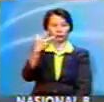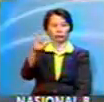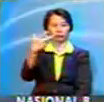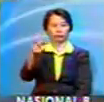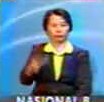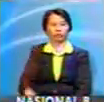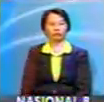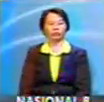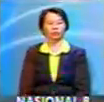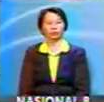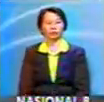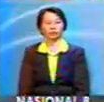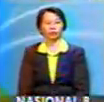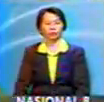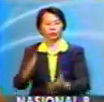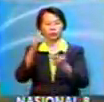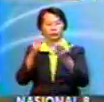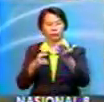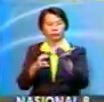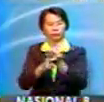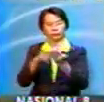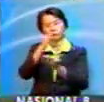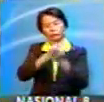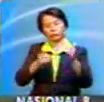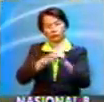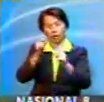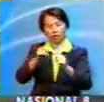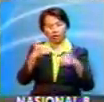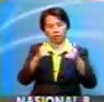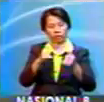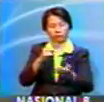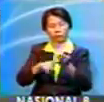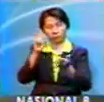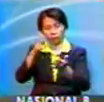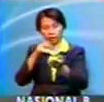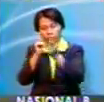2013. Permainan separuh masa pertama seimbang dan separuh kedua ada perubahan sikit.